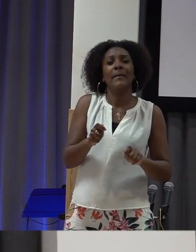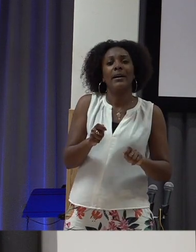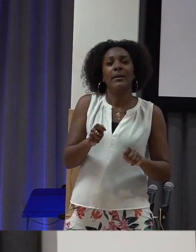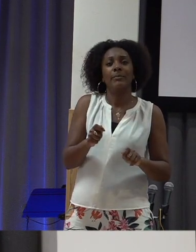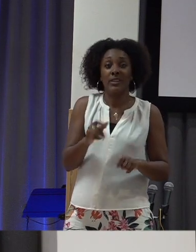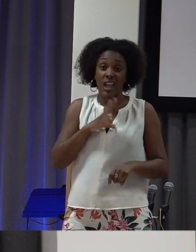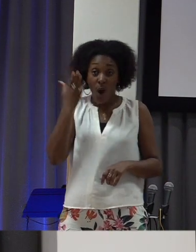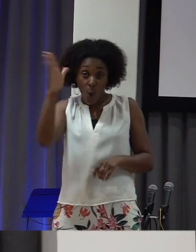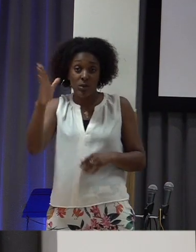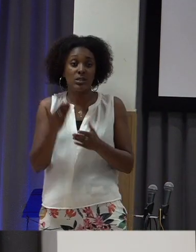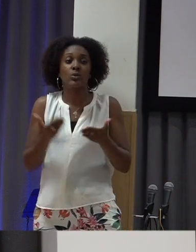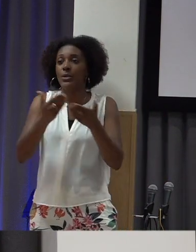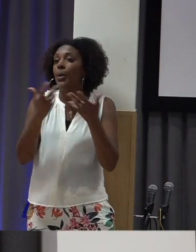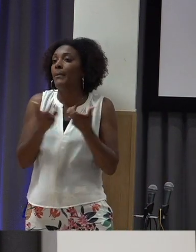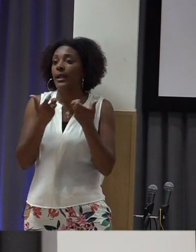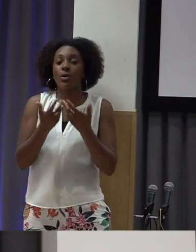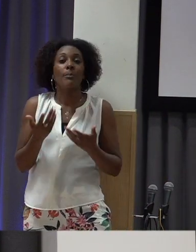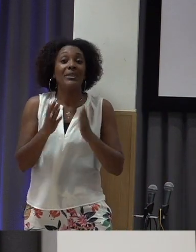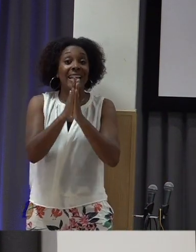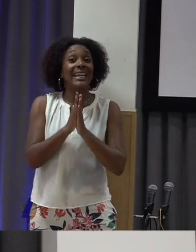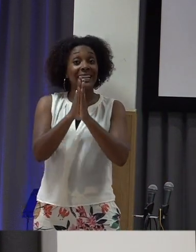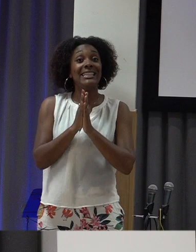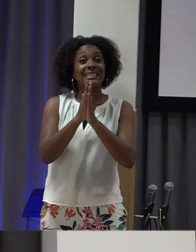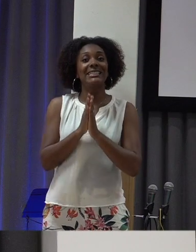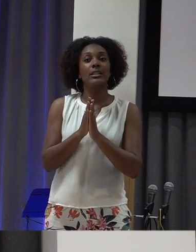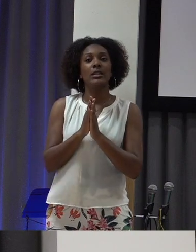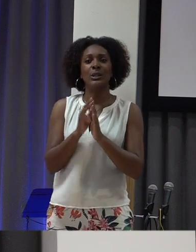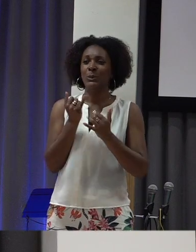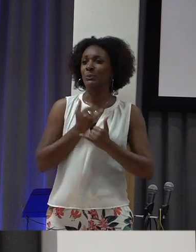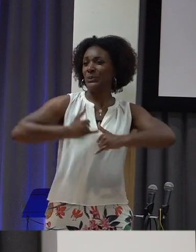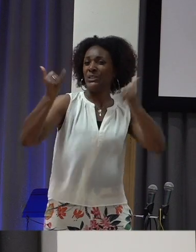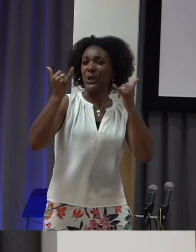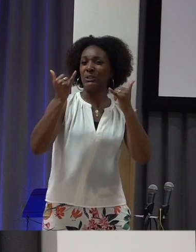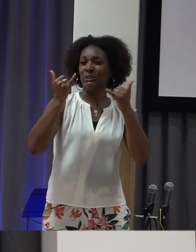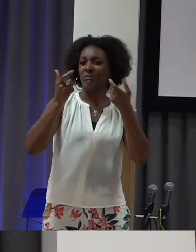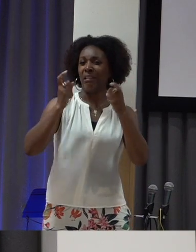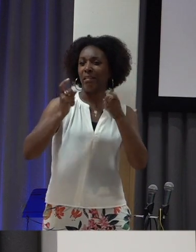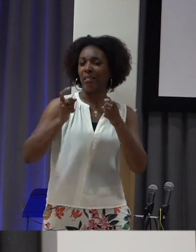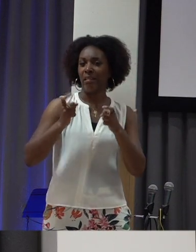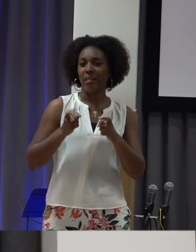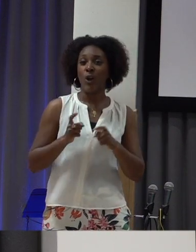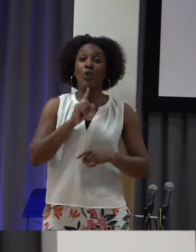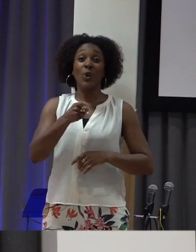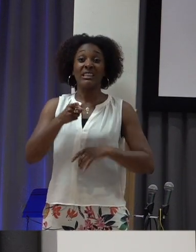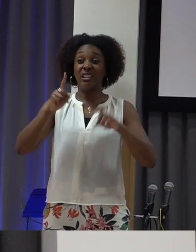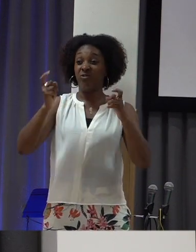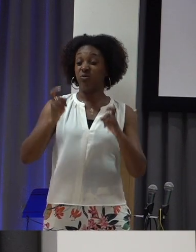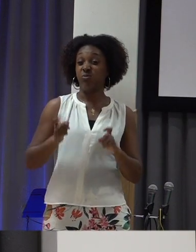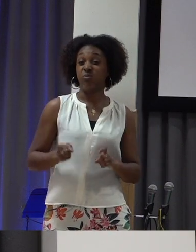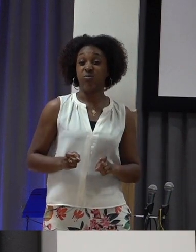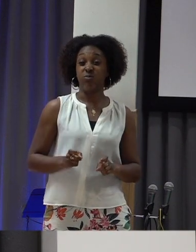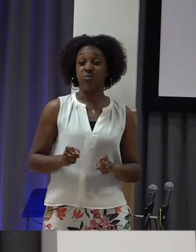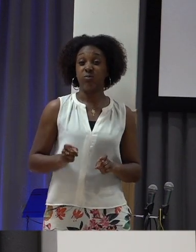moins réjouissantes. Les églises ayant perdu leur puissance de fait, leur autorité